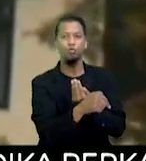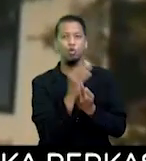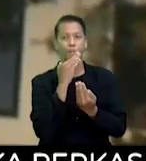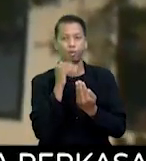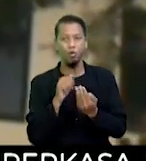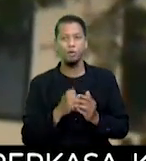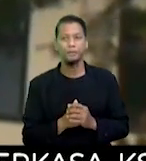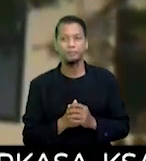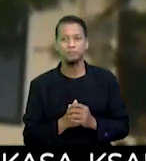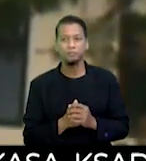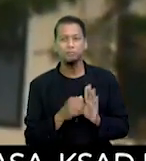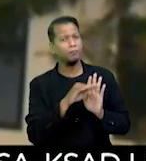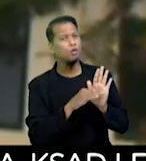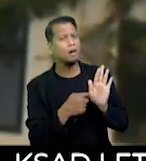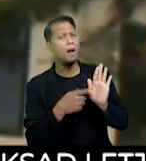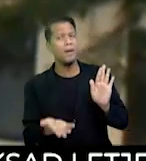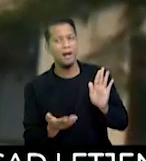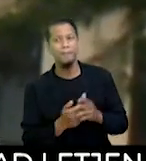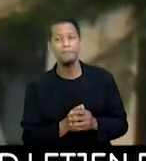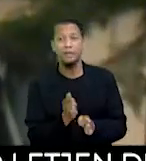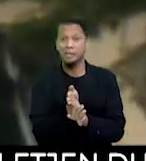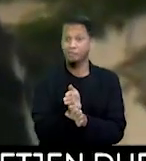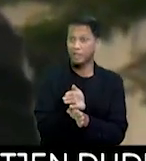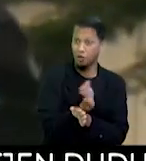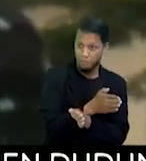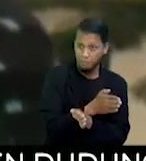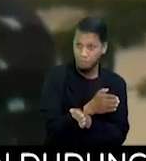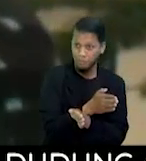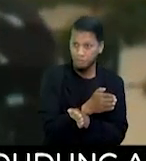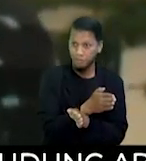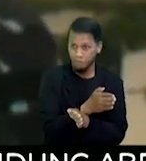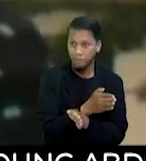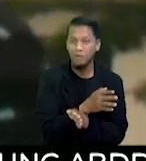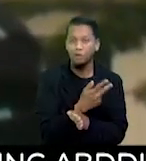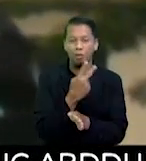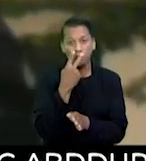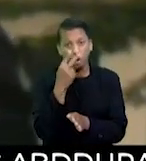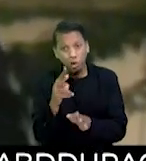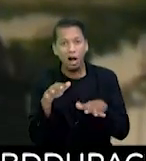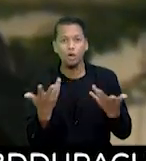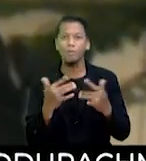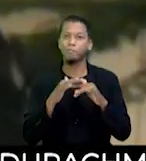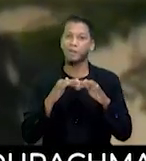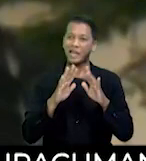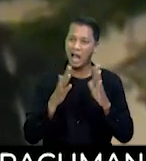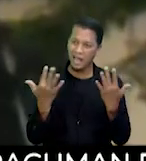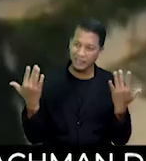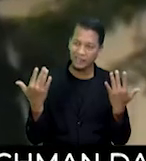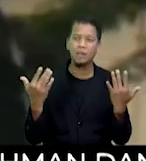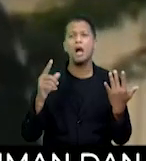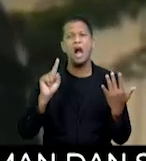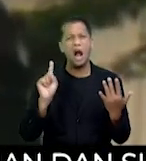adalah seluruh penonton atau masyarakat yang ingin mengakses ke dalam sirkuit, kita melakukan lapisan dulu.